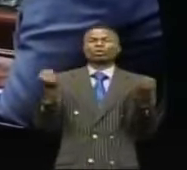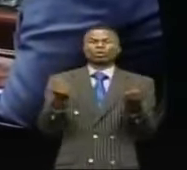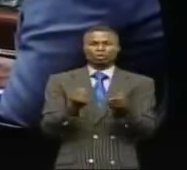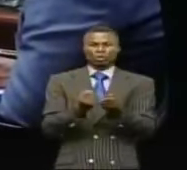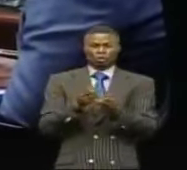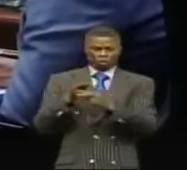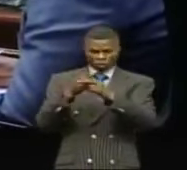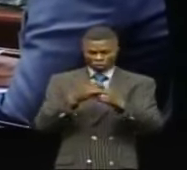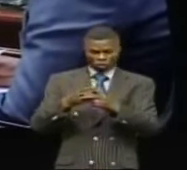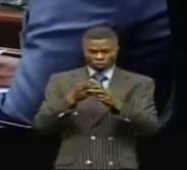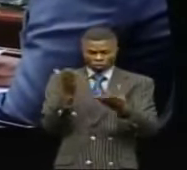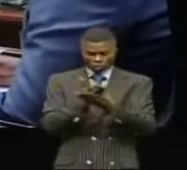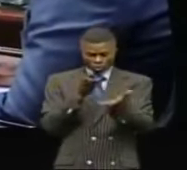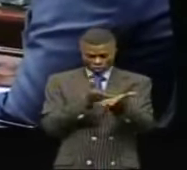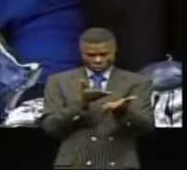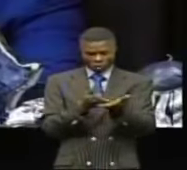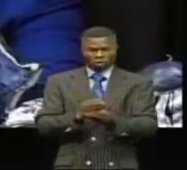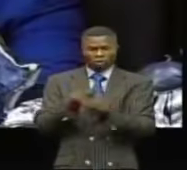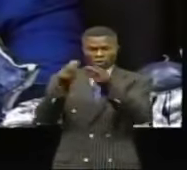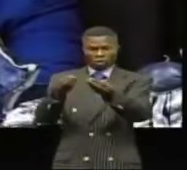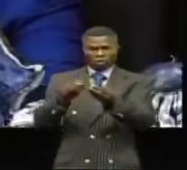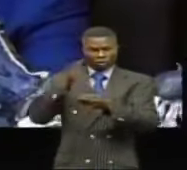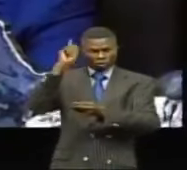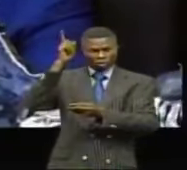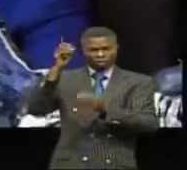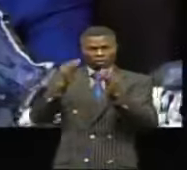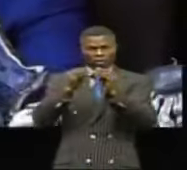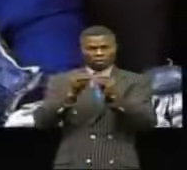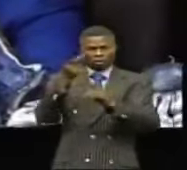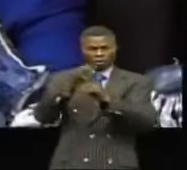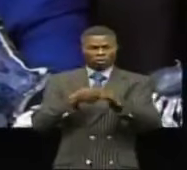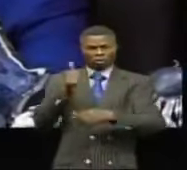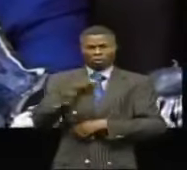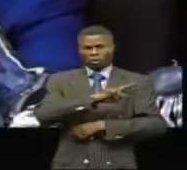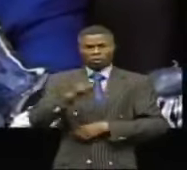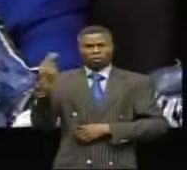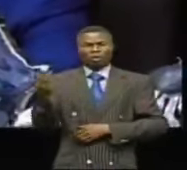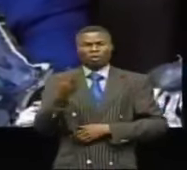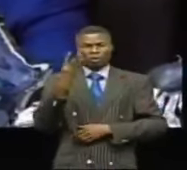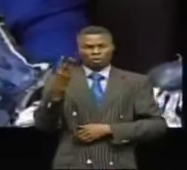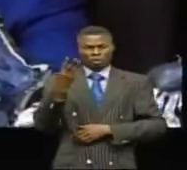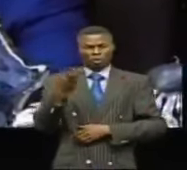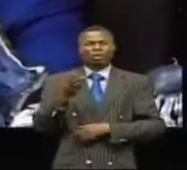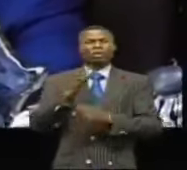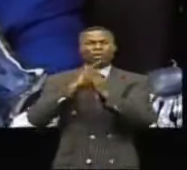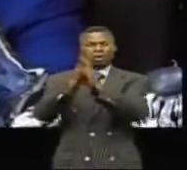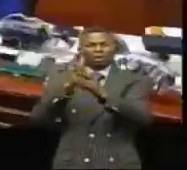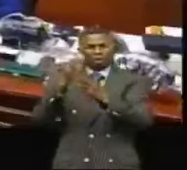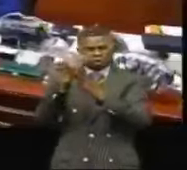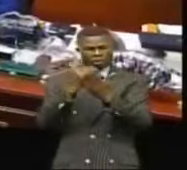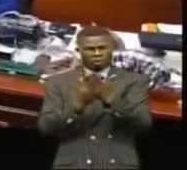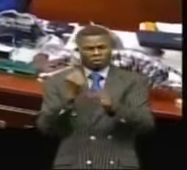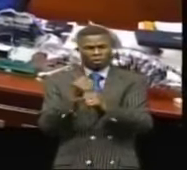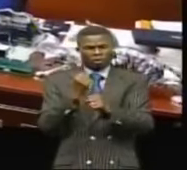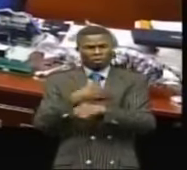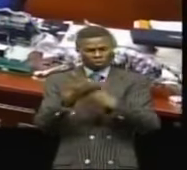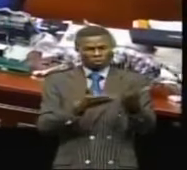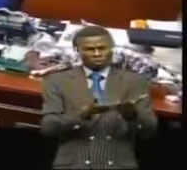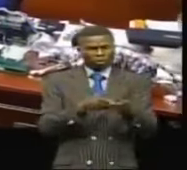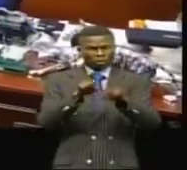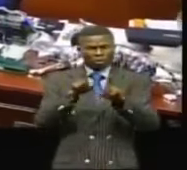suivre ce dossier et de présenter à la première réunion du Conseil du mois de janvier 2023 un état des lieux sur les prestations réalisées et